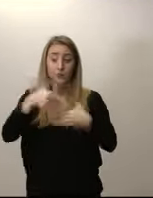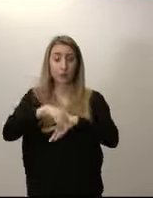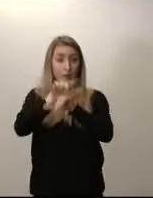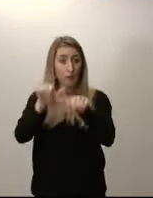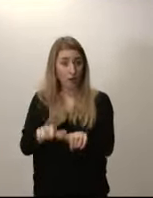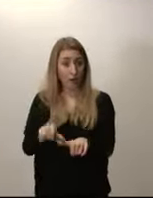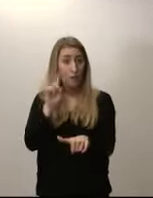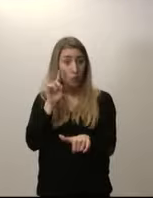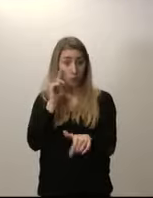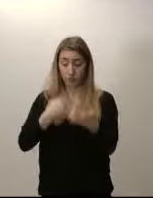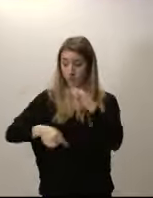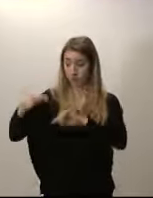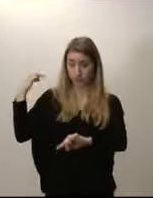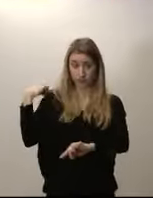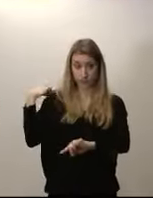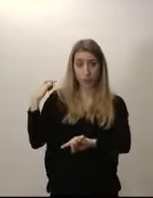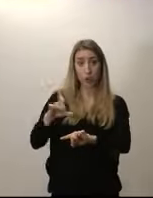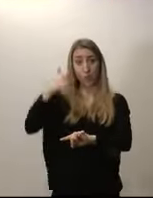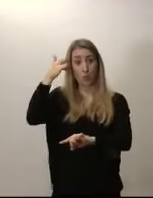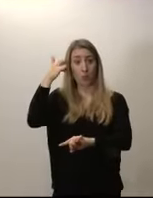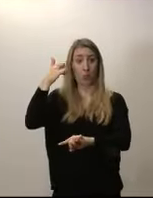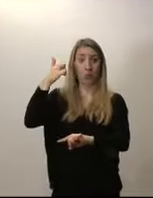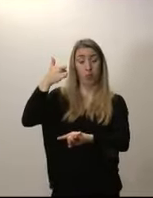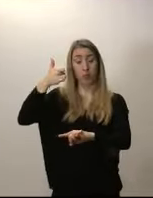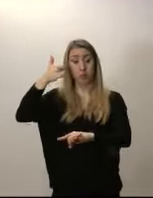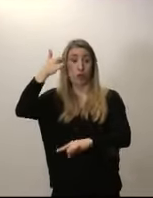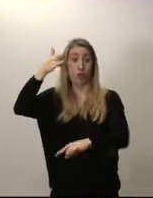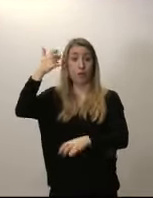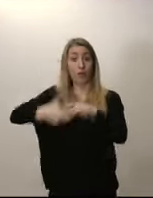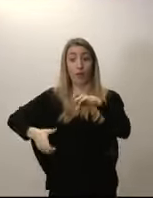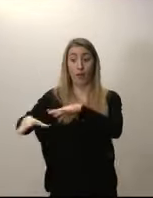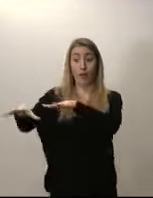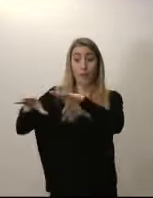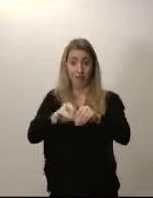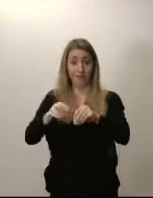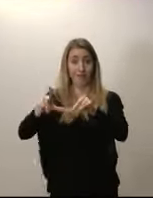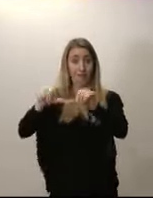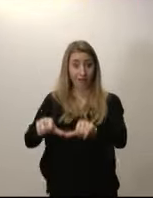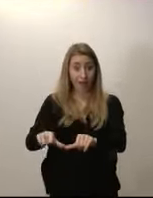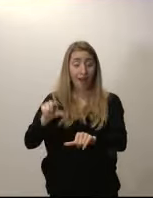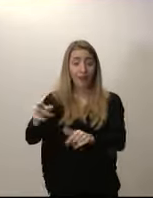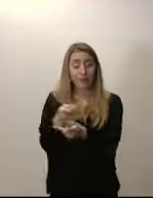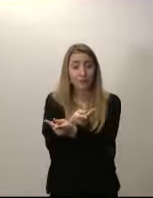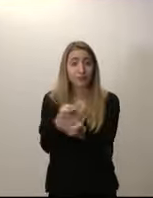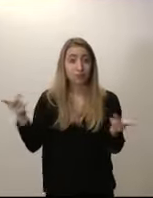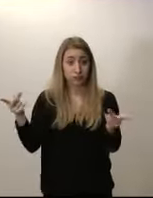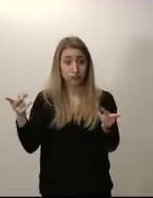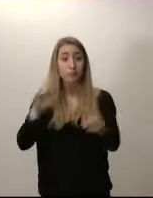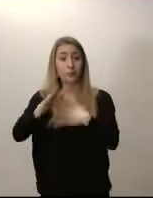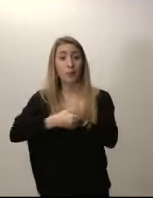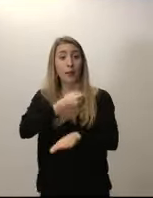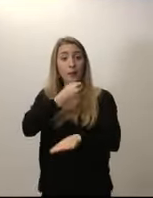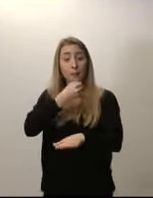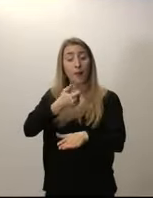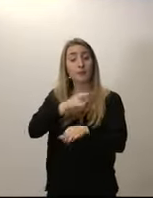était présente le jour de la pose de la première pierre, et sa déclaration, qui a été d'ailleurs rapportée par la presse,